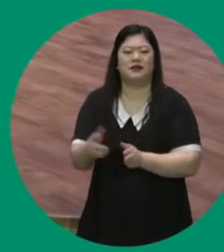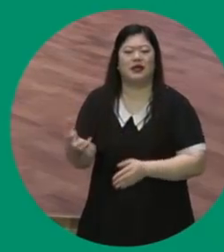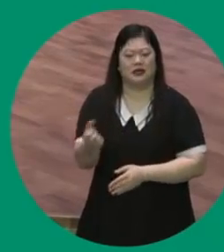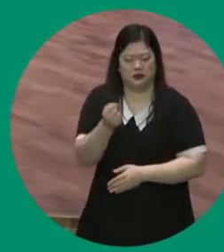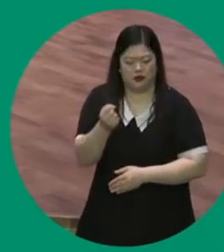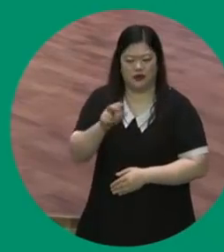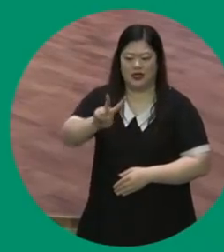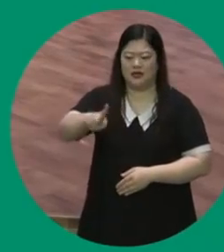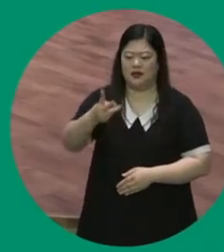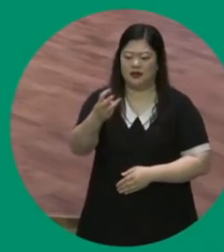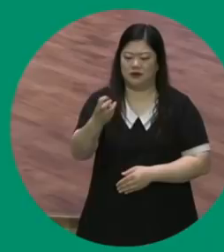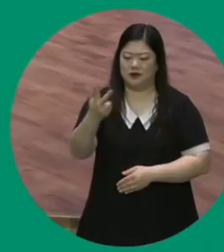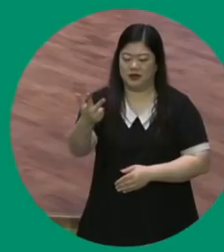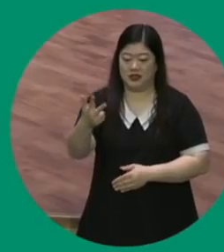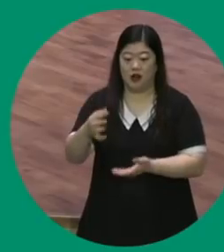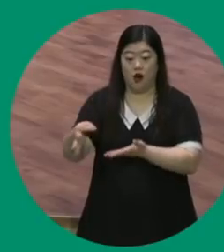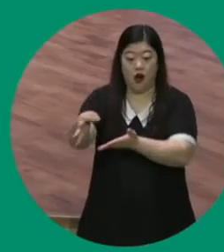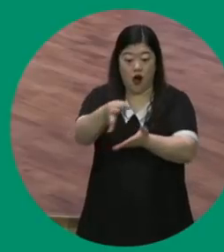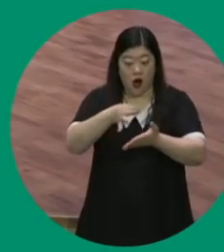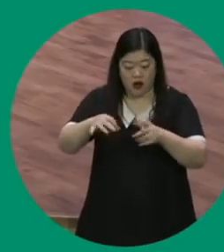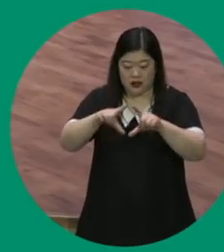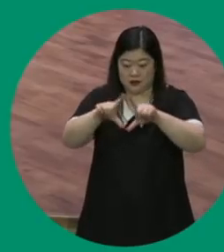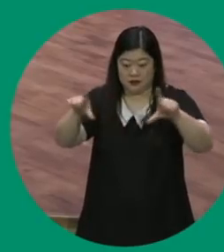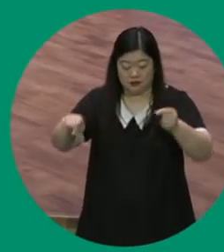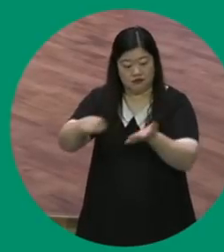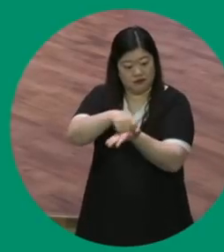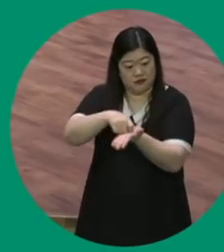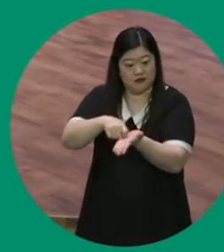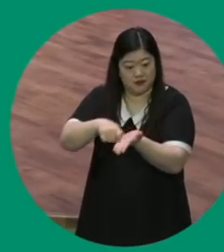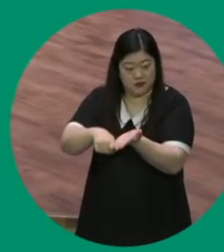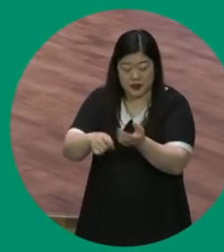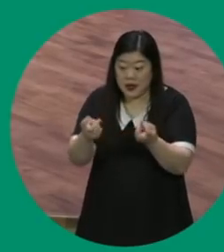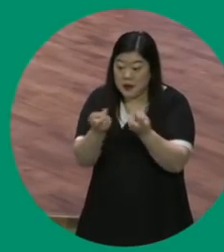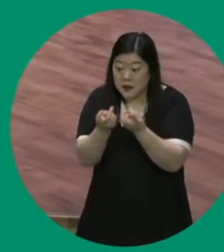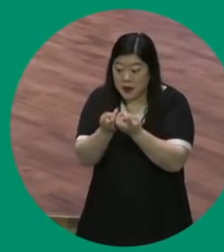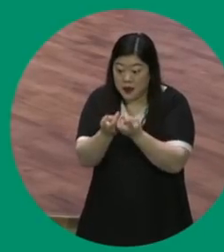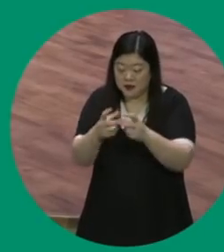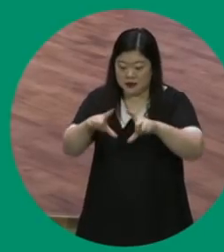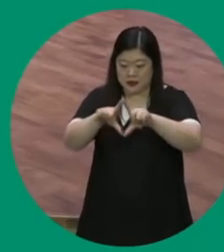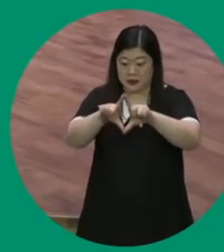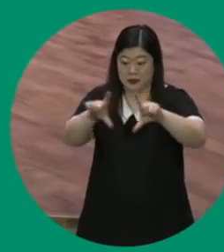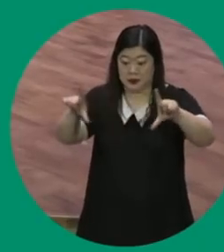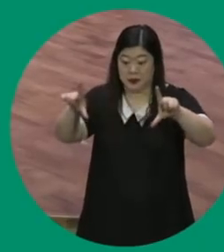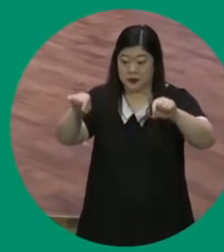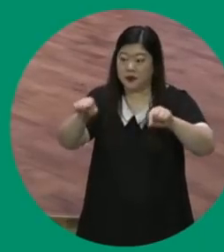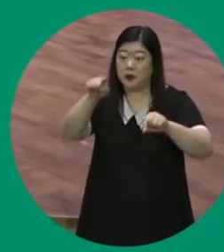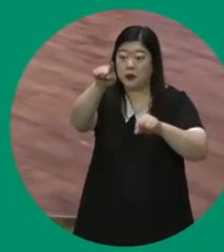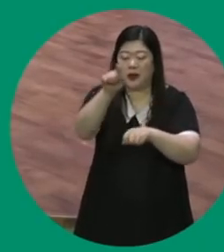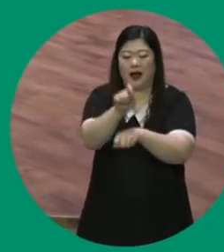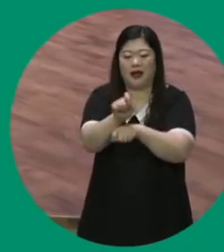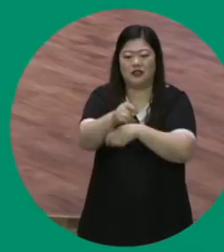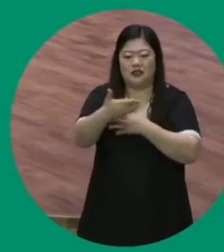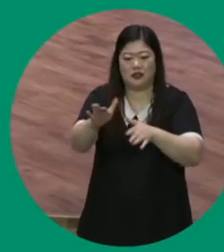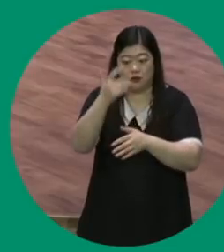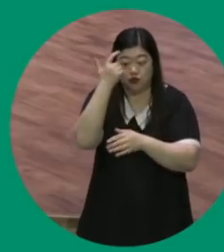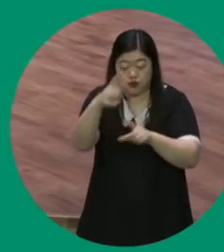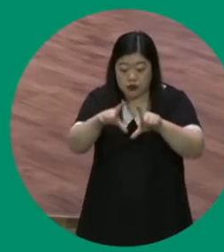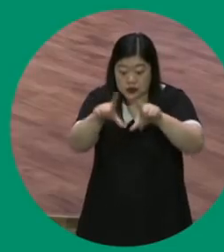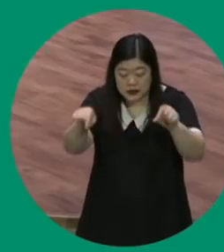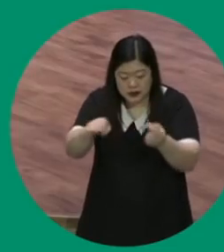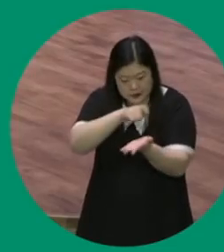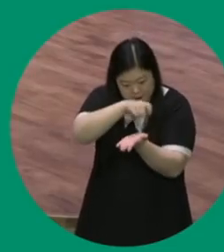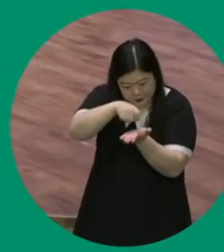237 서밋 헌금 작정이 진행되고 있습니다. 헌금 작정 방법은 본당 로비 및 행정실에 비치된 작정서를